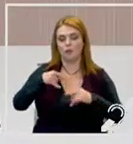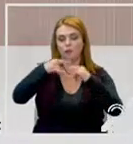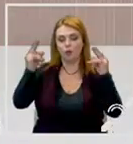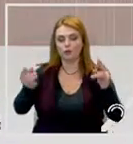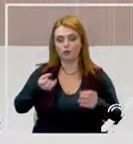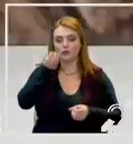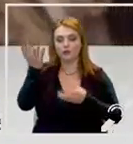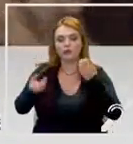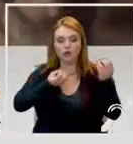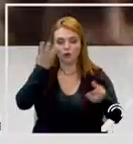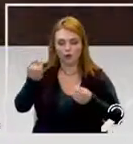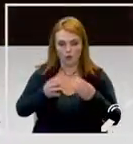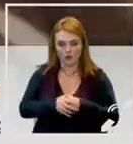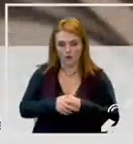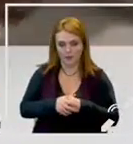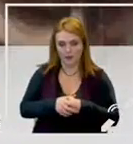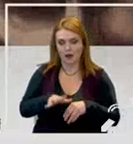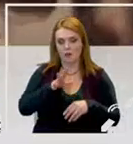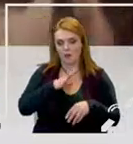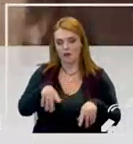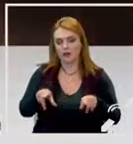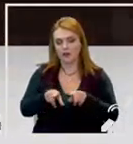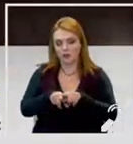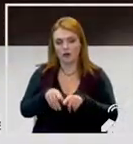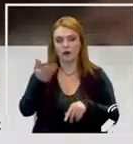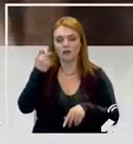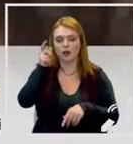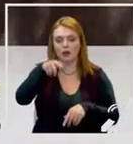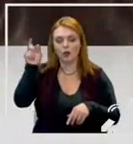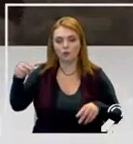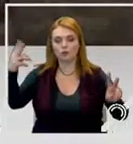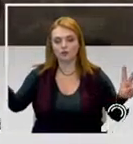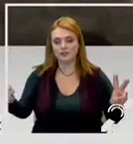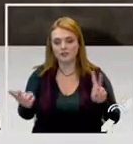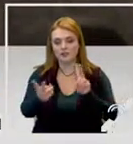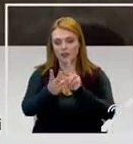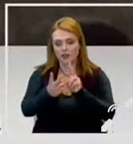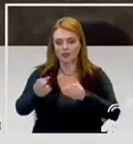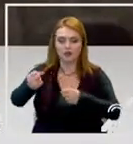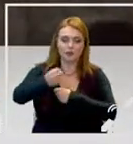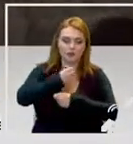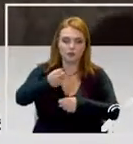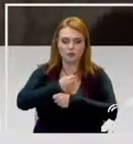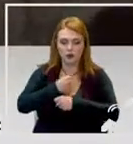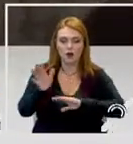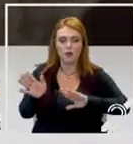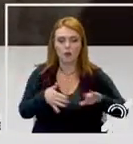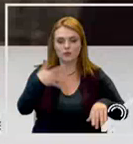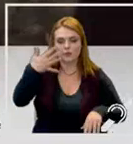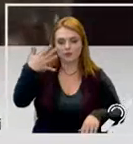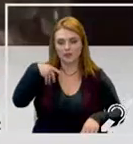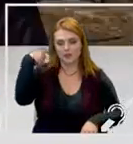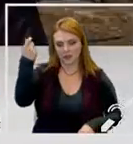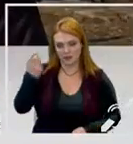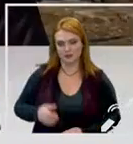două maluri ale Prutului l-au trecut, s-au reîntâlnit și s-au îmbrățișat după circa jumătate de secol de înstrăinare. Podul ne leagă de,